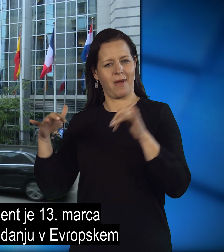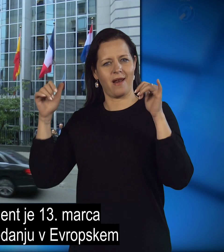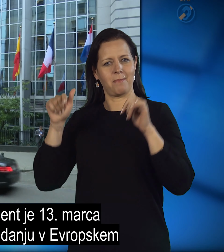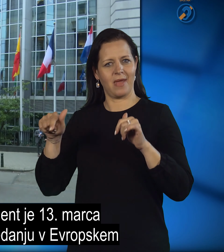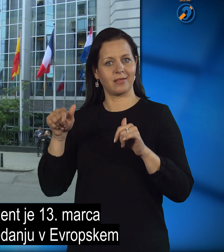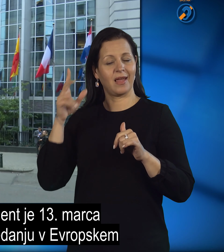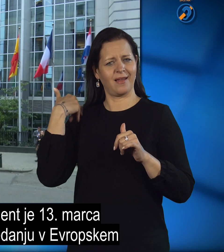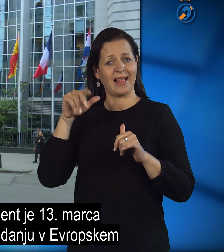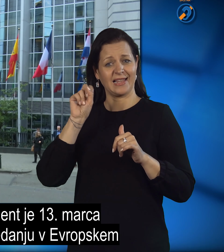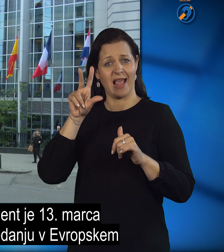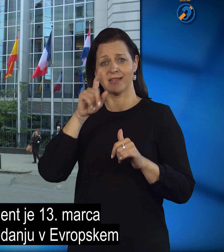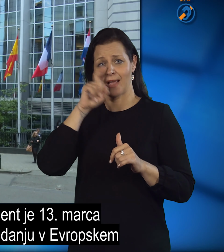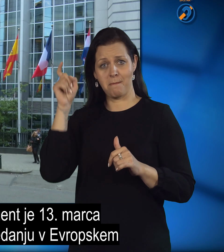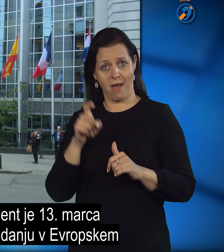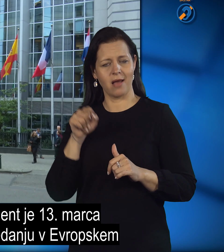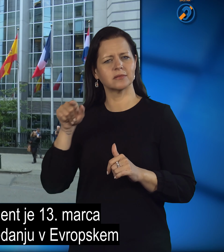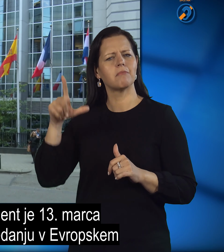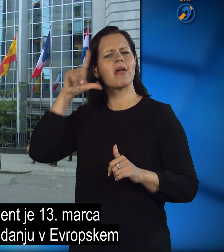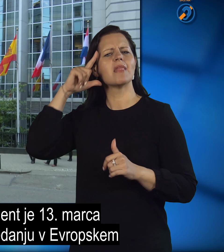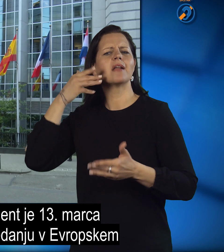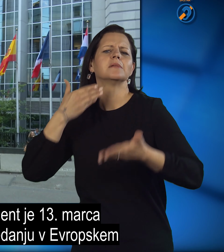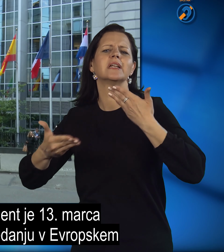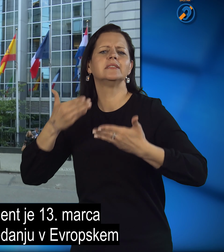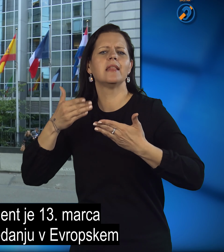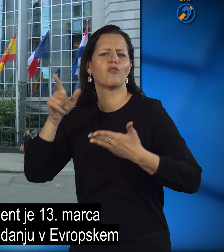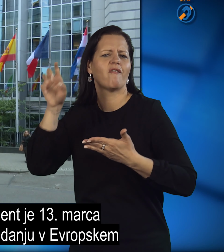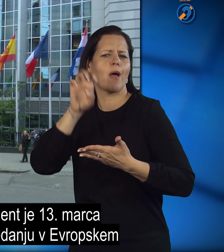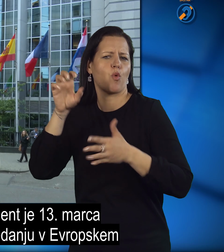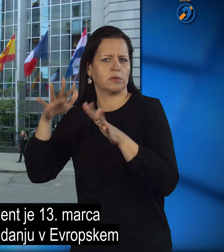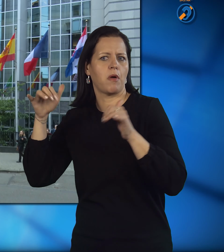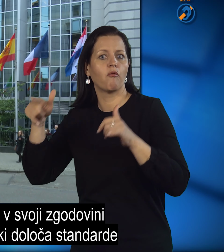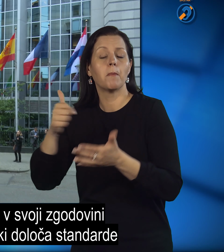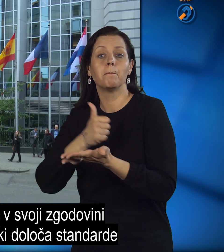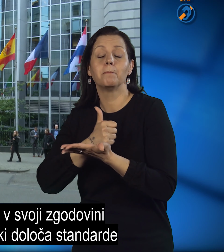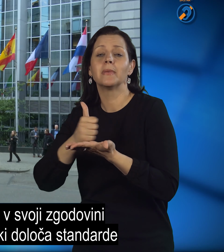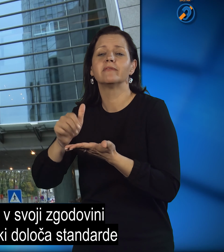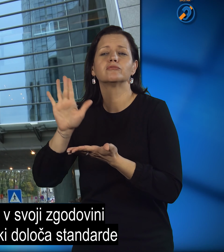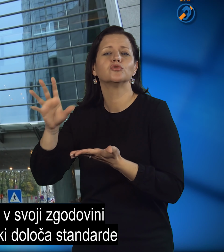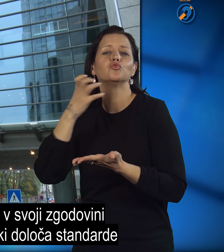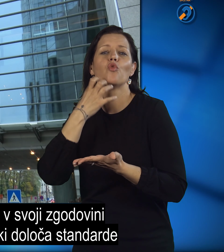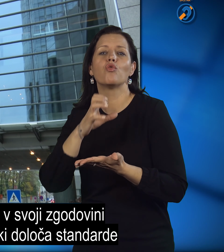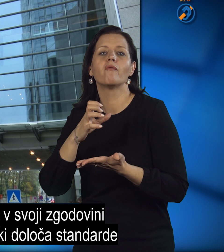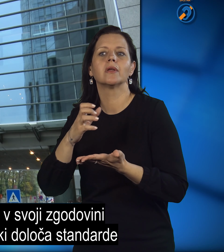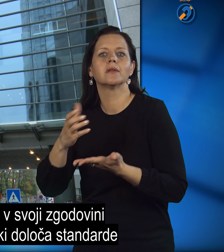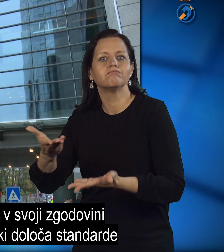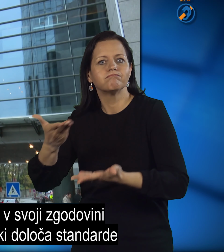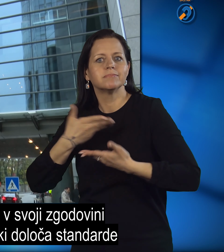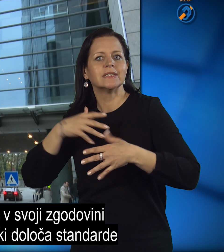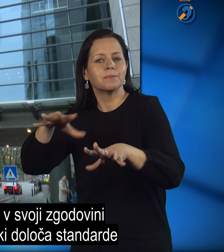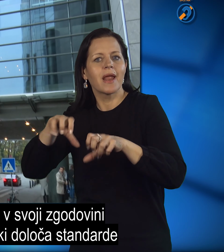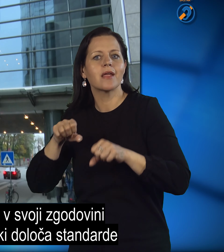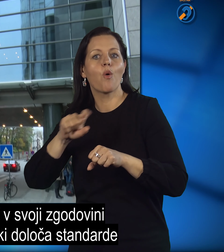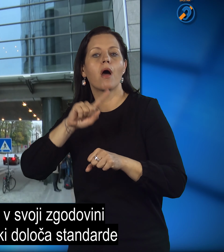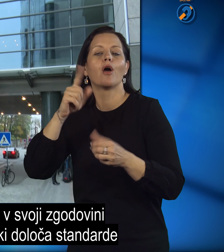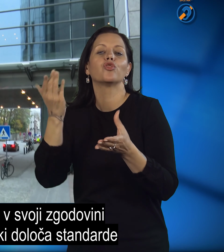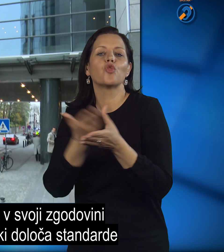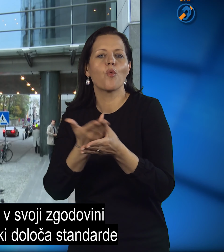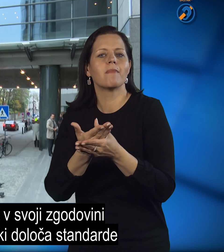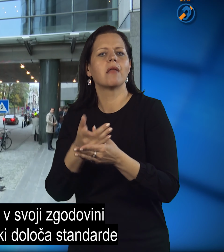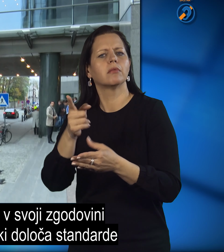Evropski parlament je 13. marca na plenarnem zasedanju v Evropskem parlamentu prvič v svoji zgodovini